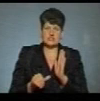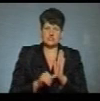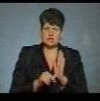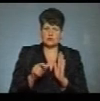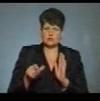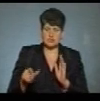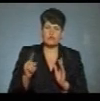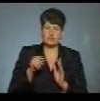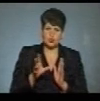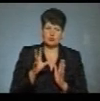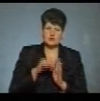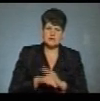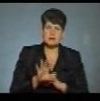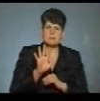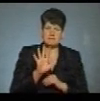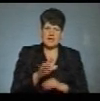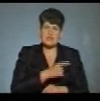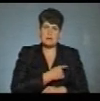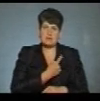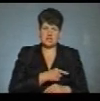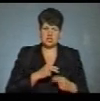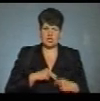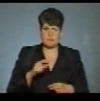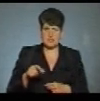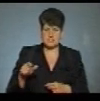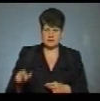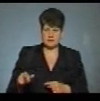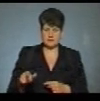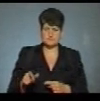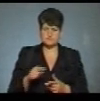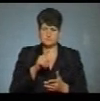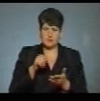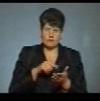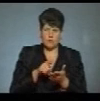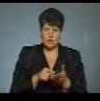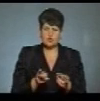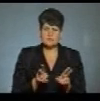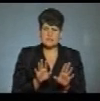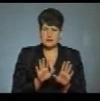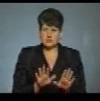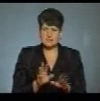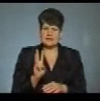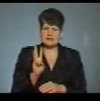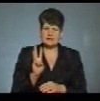осіб, в тому числі 5 медичних працівників. Під підозрою залишається